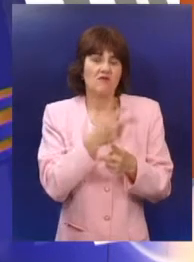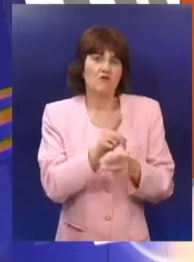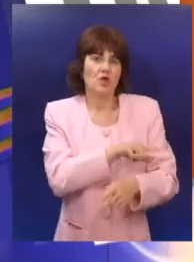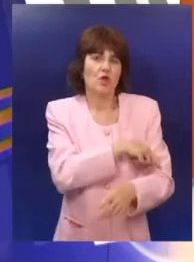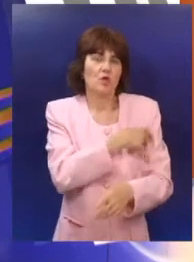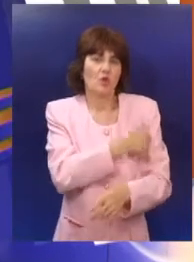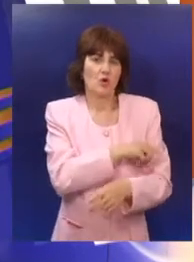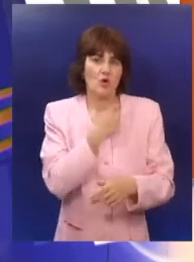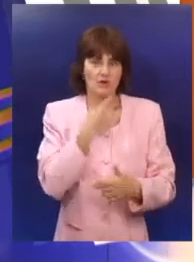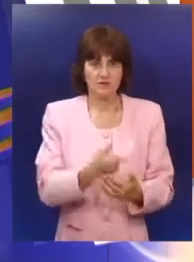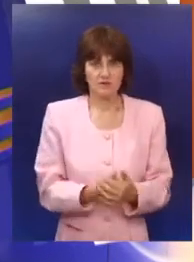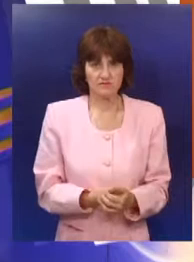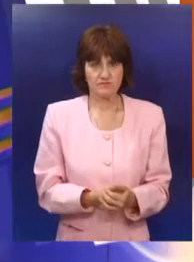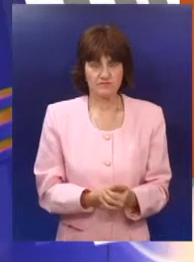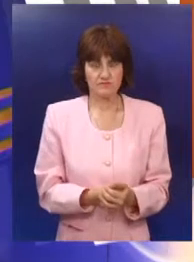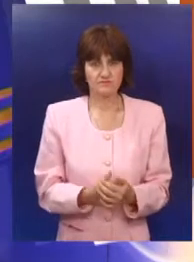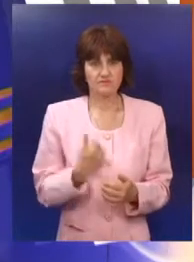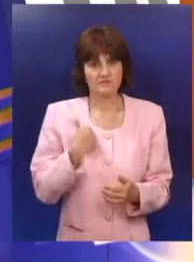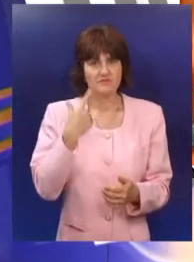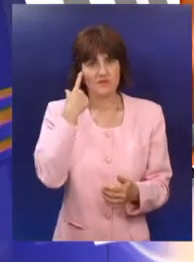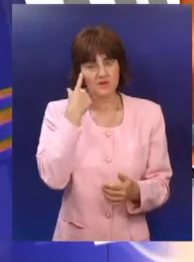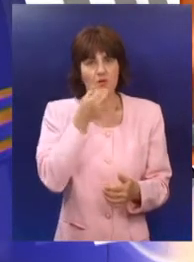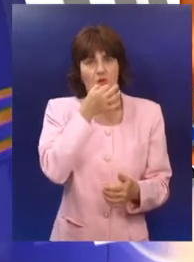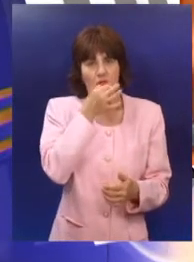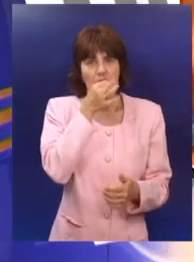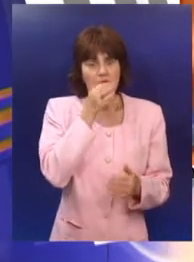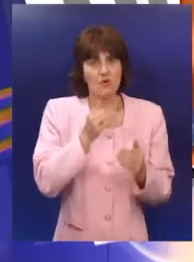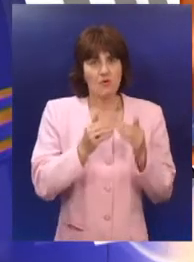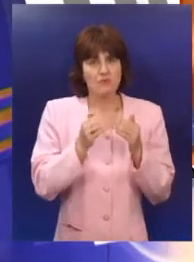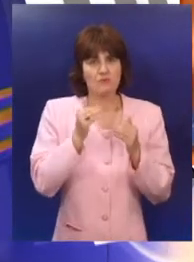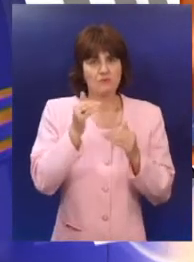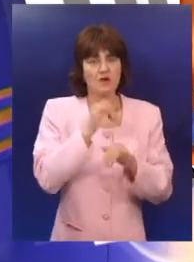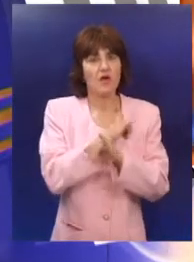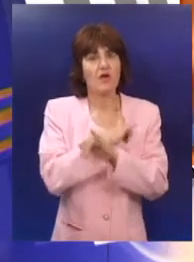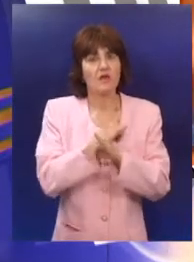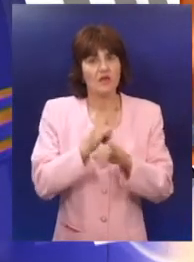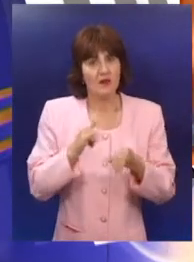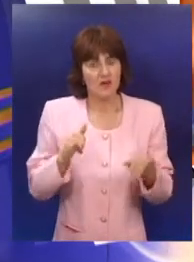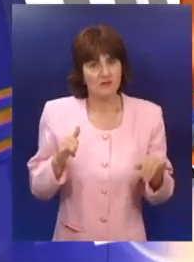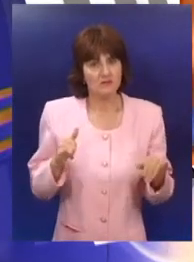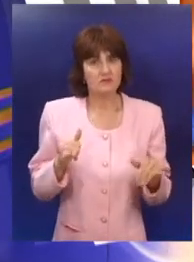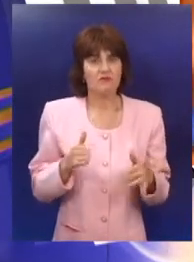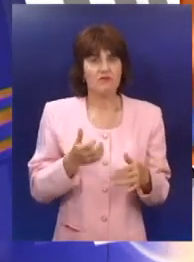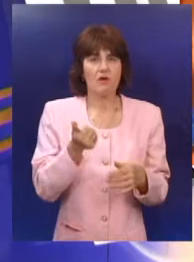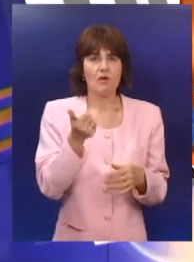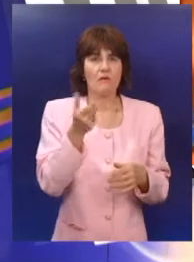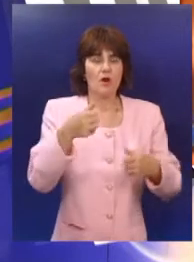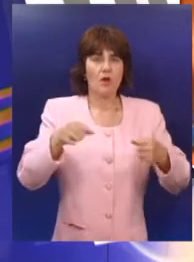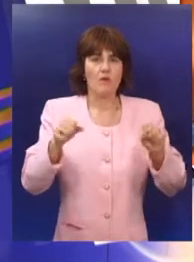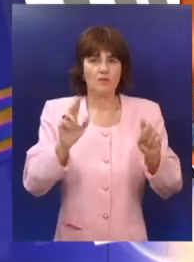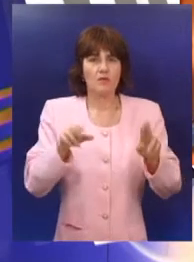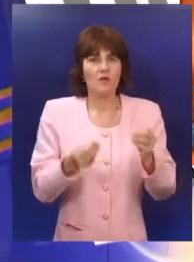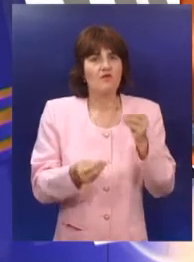navode dugogodišnji bajkeri. Mislim da je iz godine u godinu sve to bolje i bolje jer već duži period veći broj motocikla